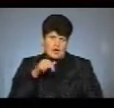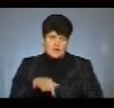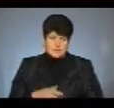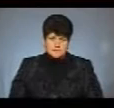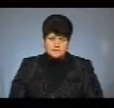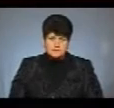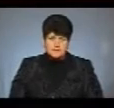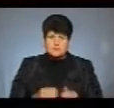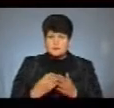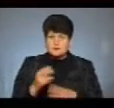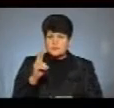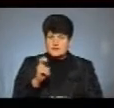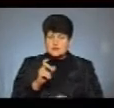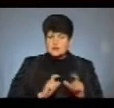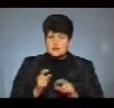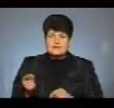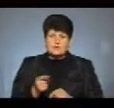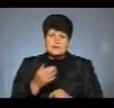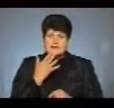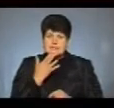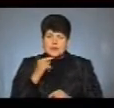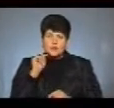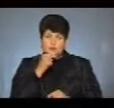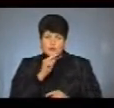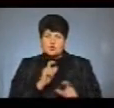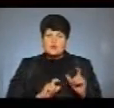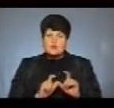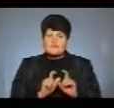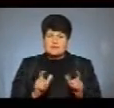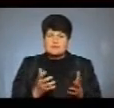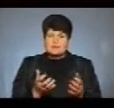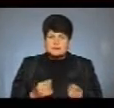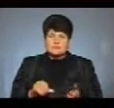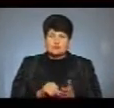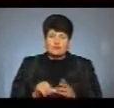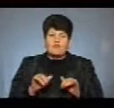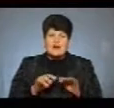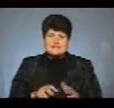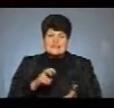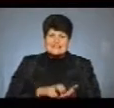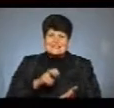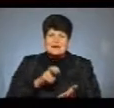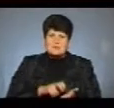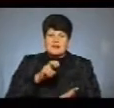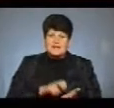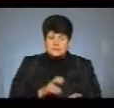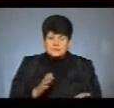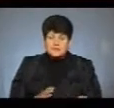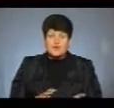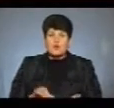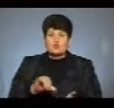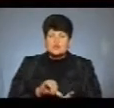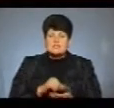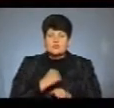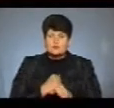Близько 200 студентів Тернопільського національного економічного університету взяли участь в акції «Стрибки з напівприсядки». Учасники